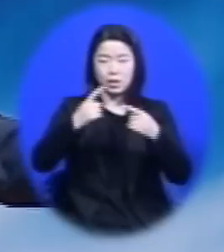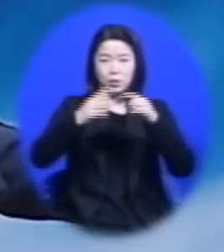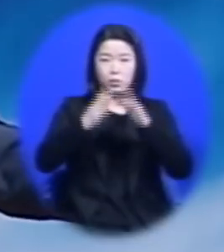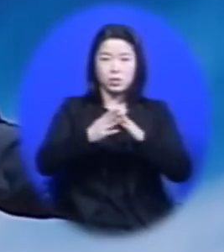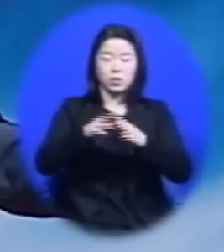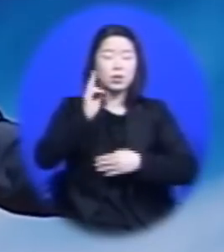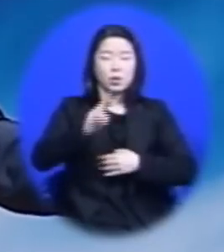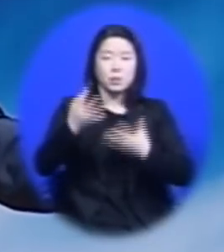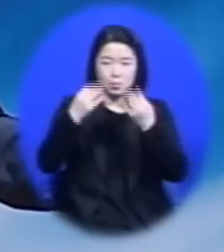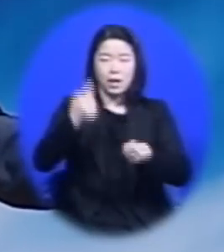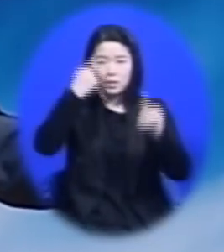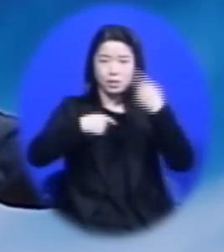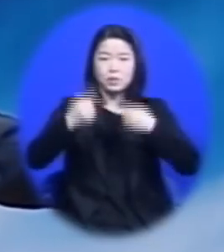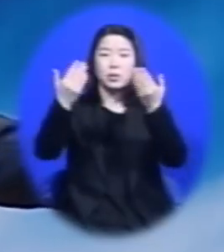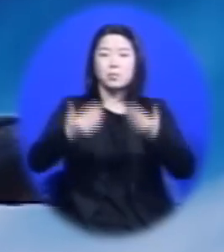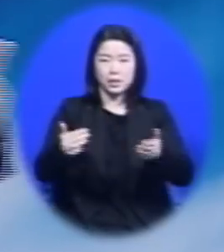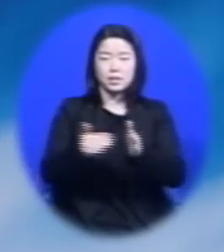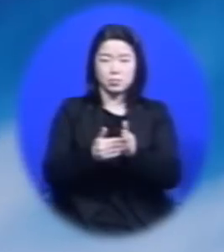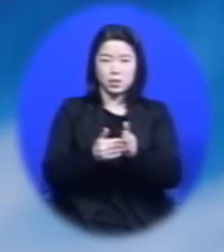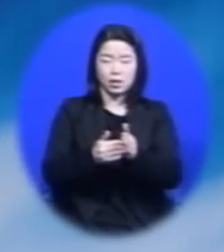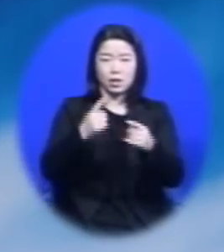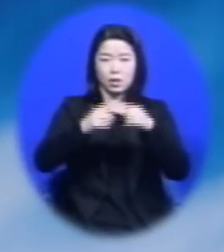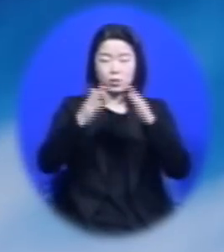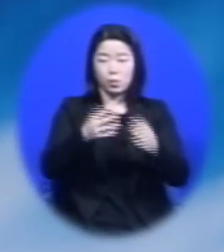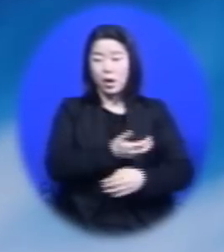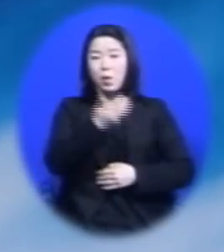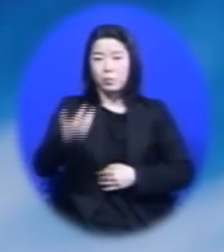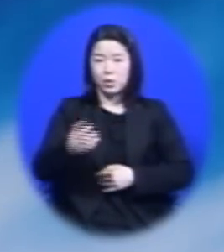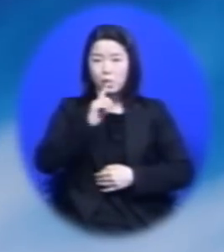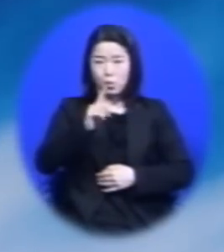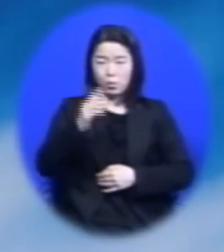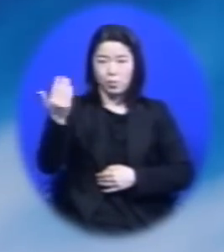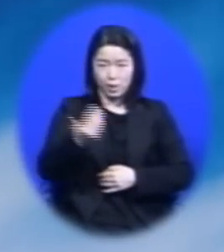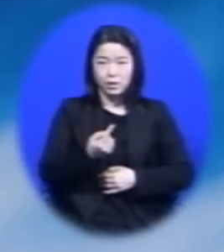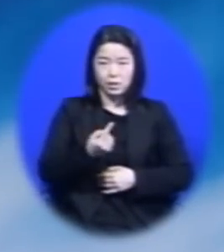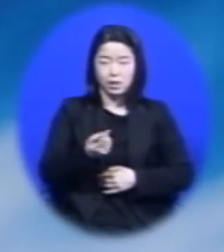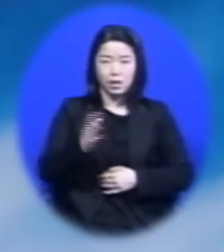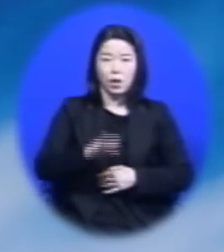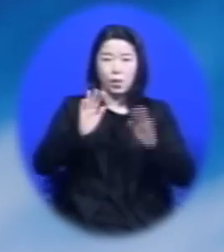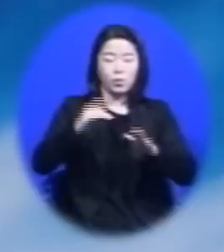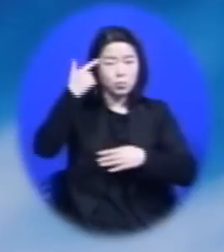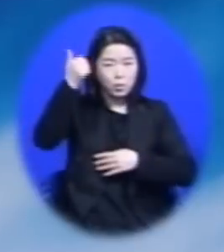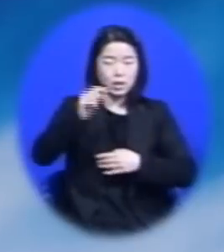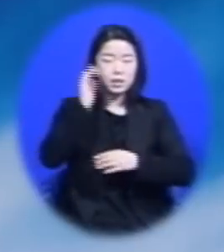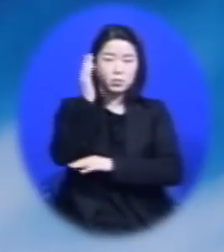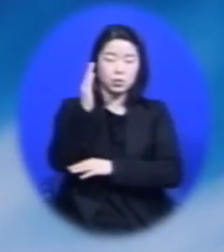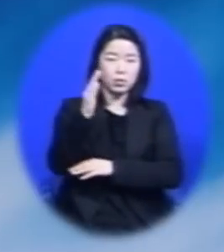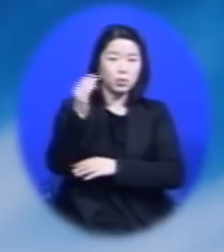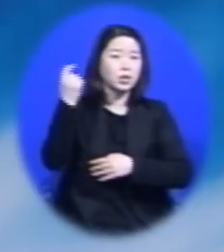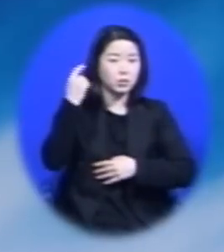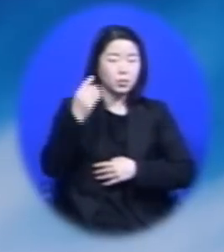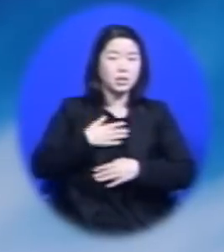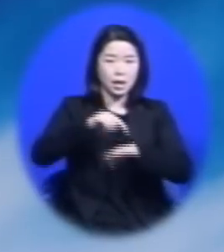많은 상처를 받았습니다 교회를 옮기려고 왔는데 오늘 목사님의 설교를 듣고 제가 제 마음을